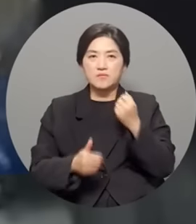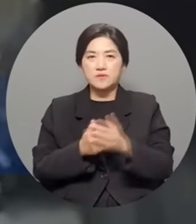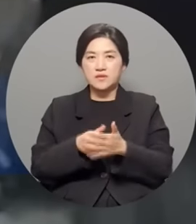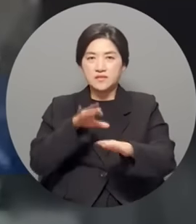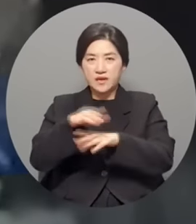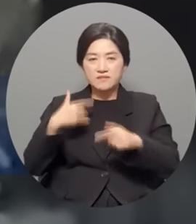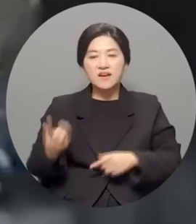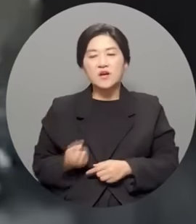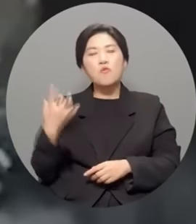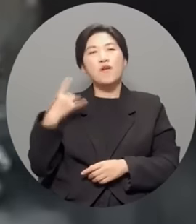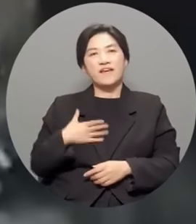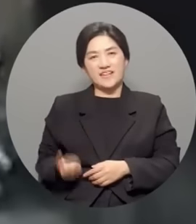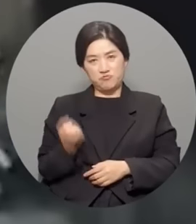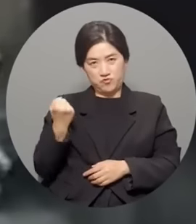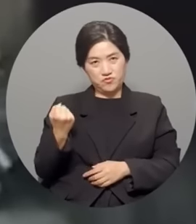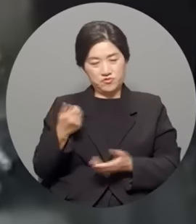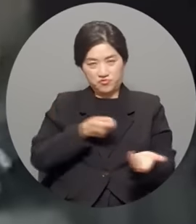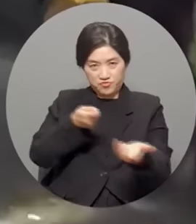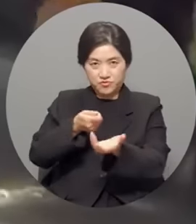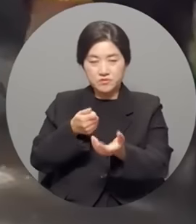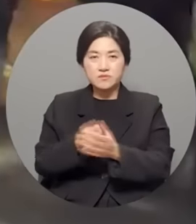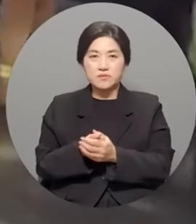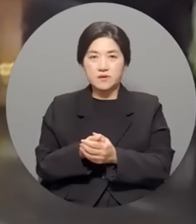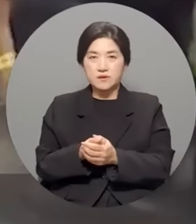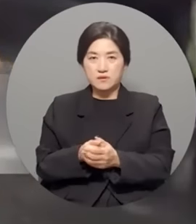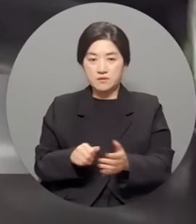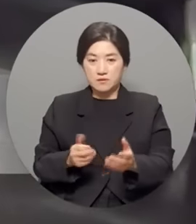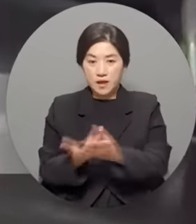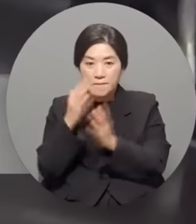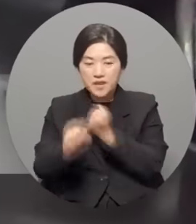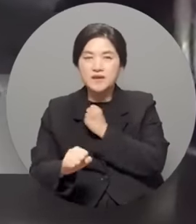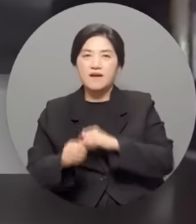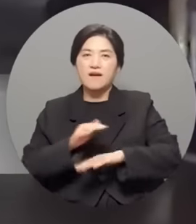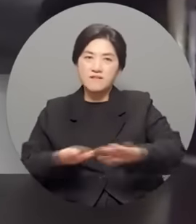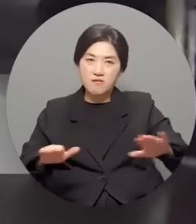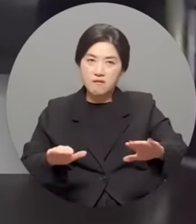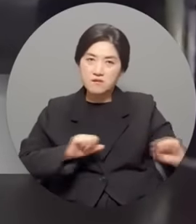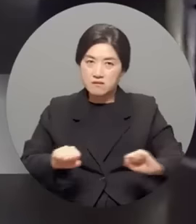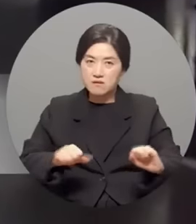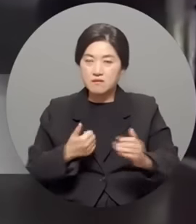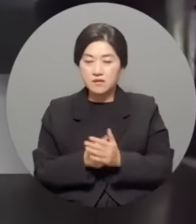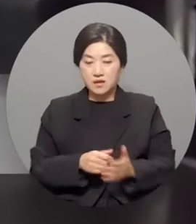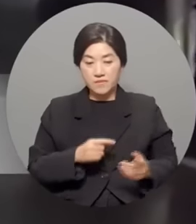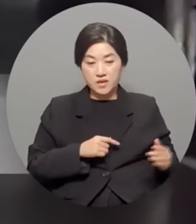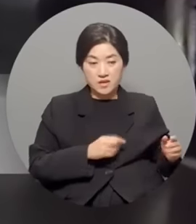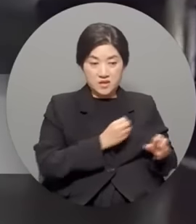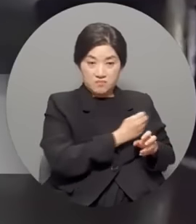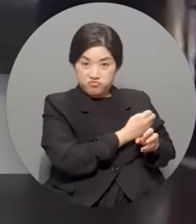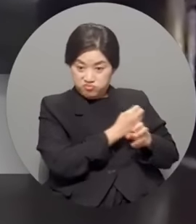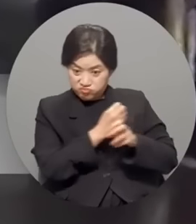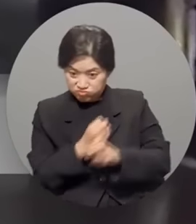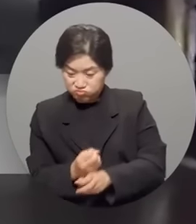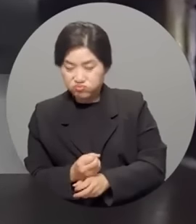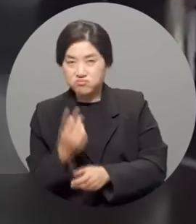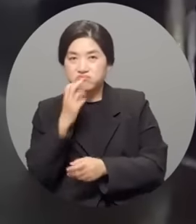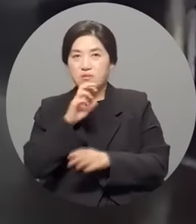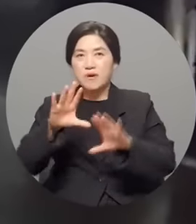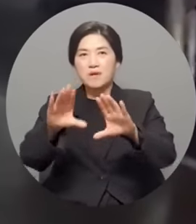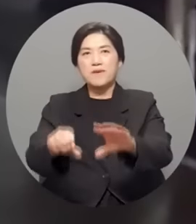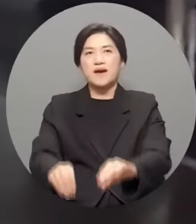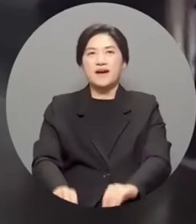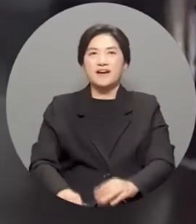항상 갖고 다녔어요. 초동대처가 빨랐던 덕분에 불은 신고를 받고 출동한 소방대원들에 의해 30분 만에